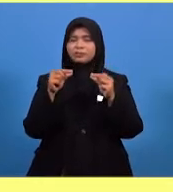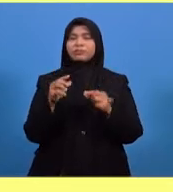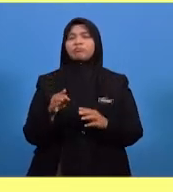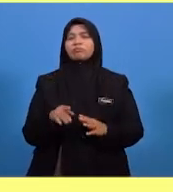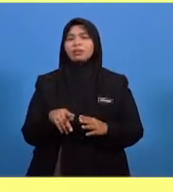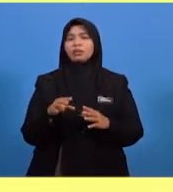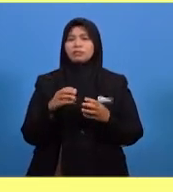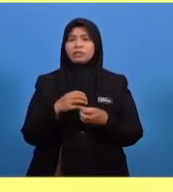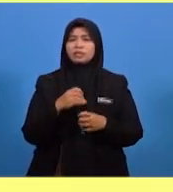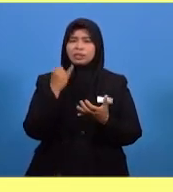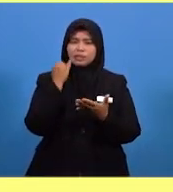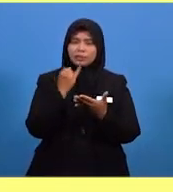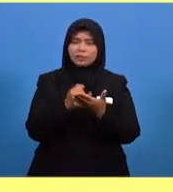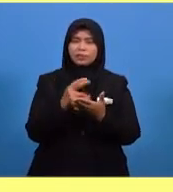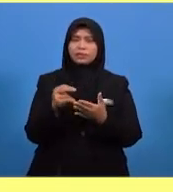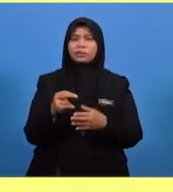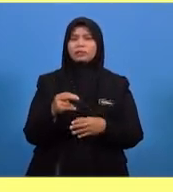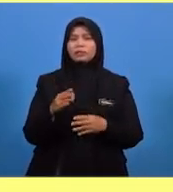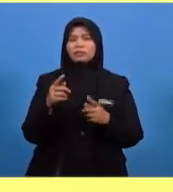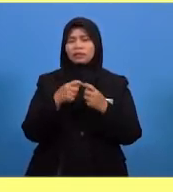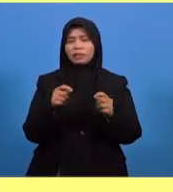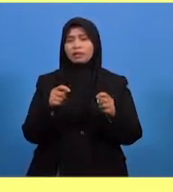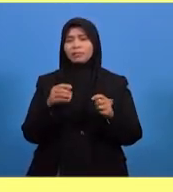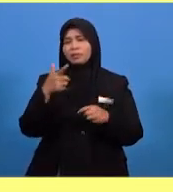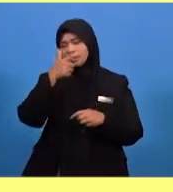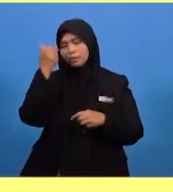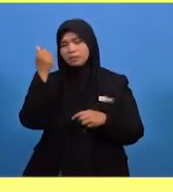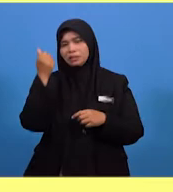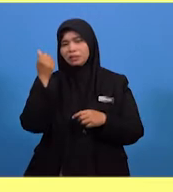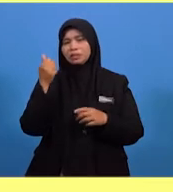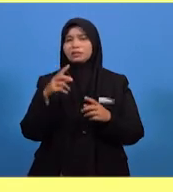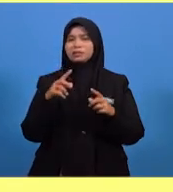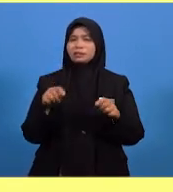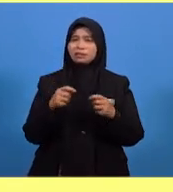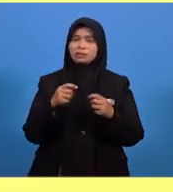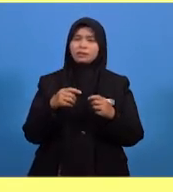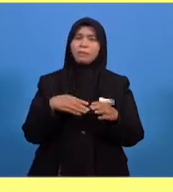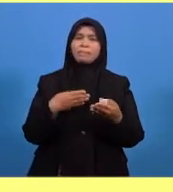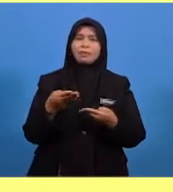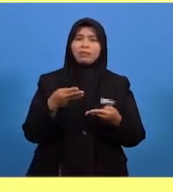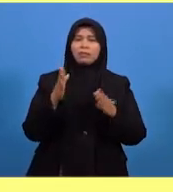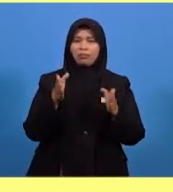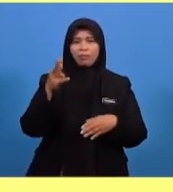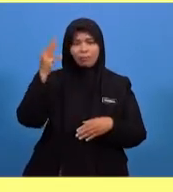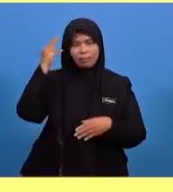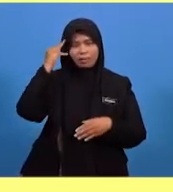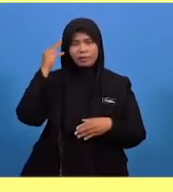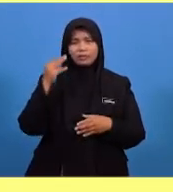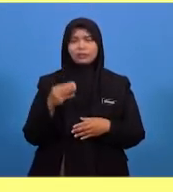keganasan bintang 3 telah Mencetuskan tindak balas orang Melayu